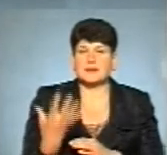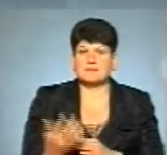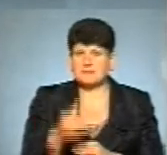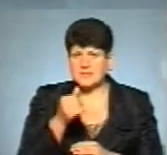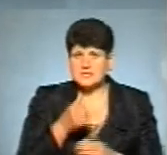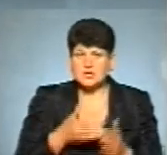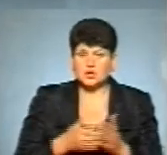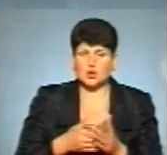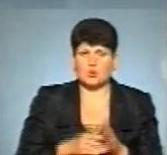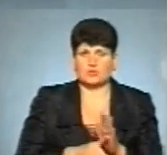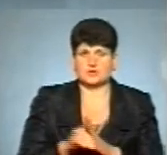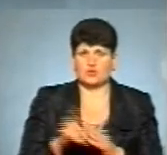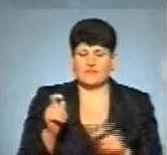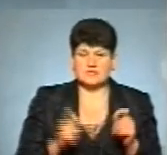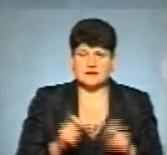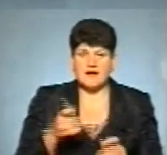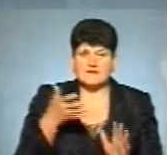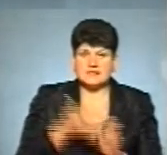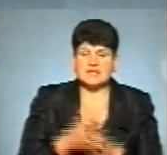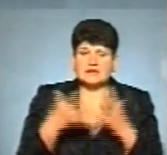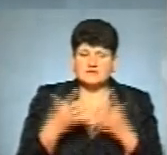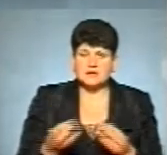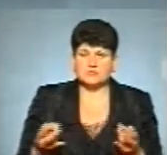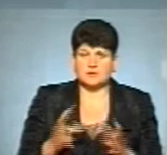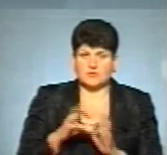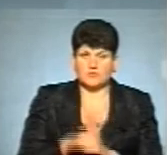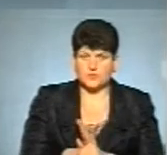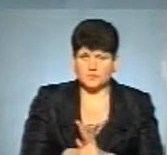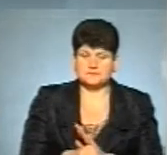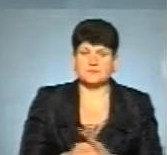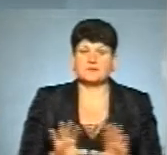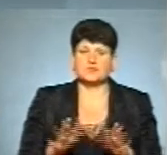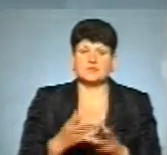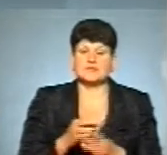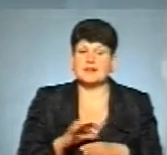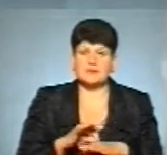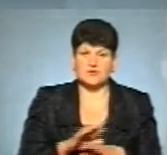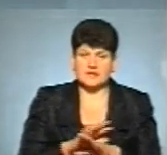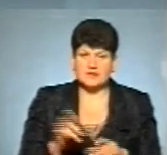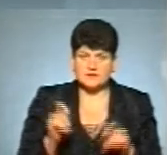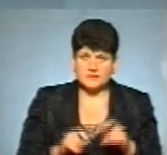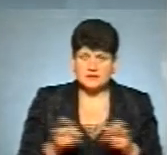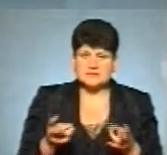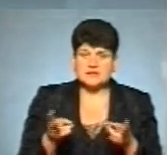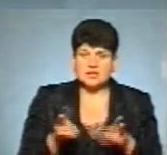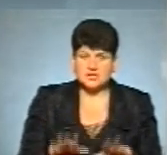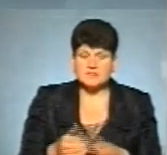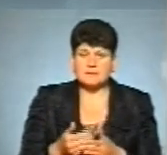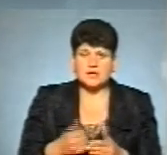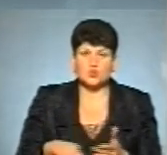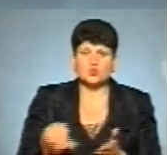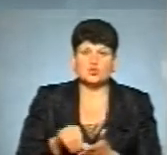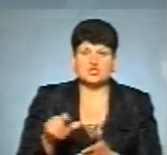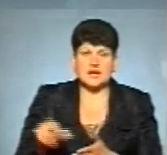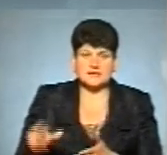інколи до самого фестивалю, і витрати вже потрібно вносити. А потім в разі непроведення фестивалю, щоб залишитись з обличчям перед учасниками,